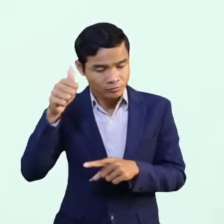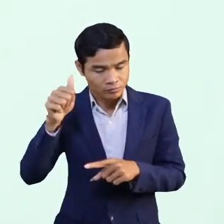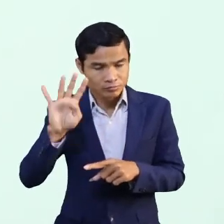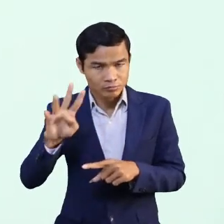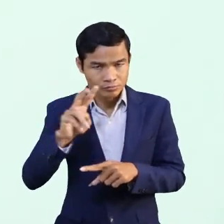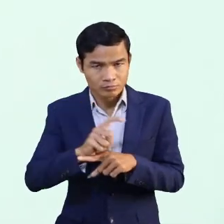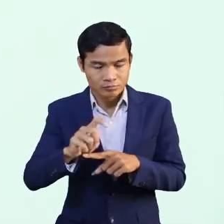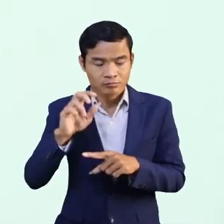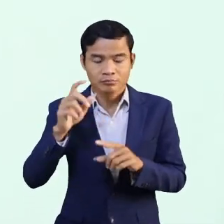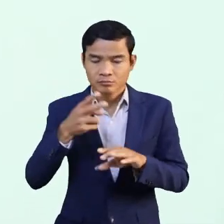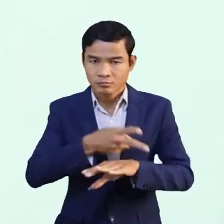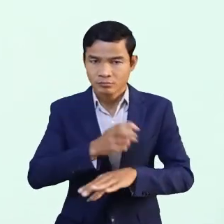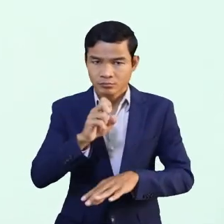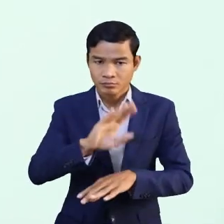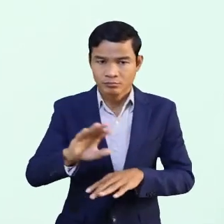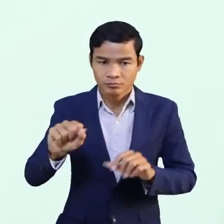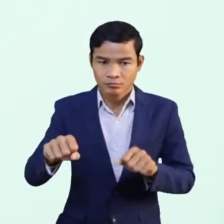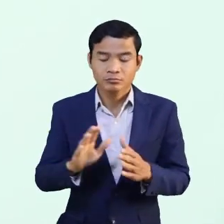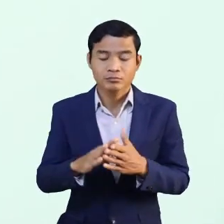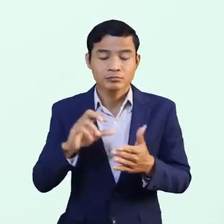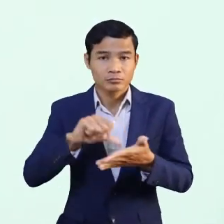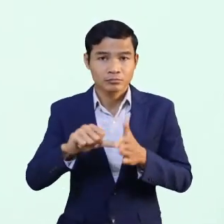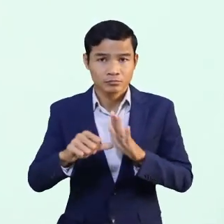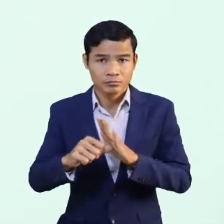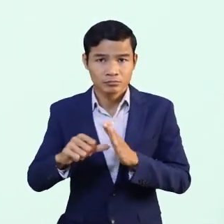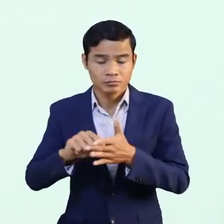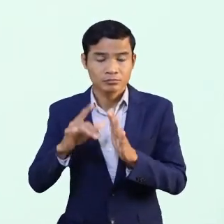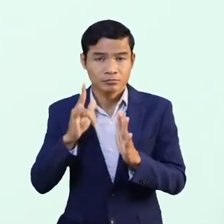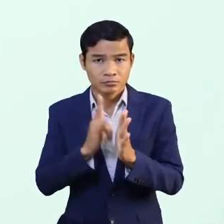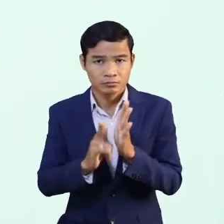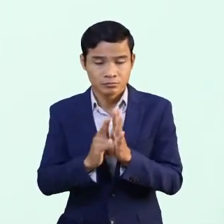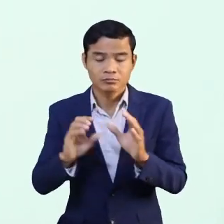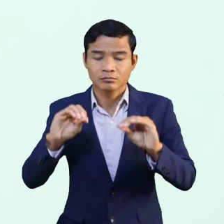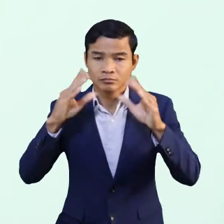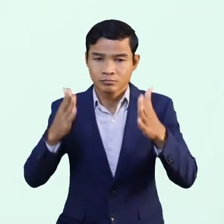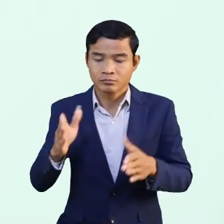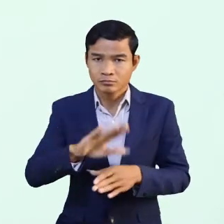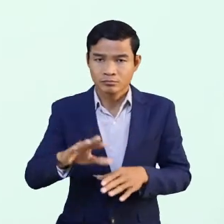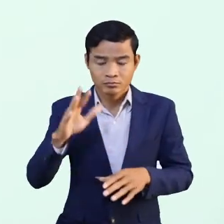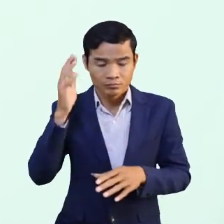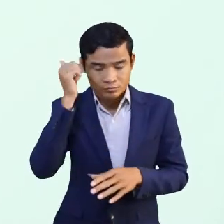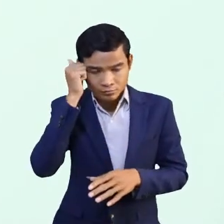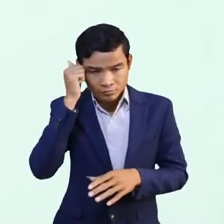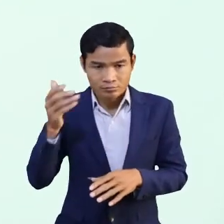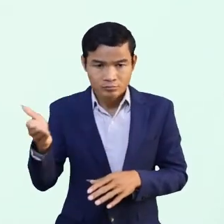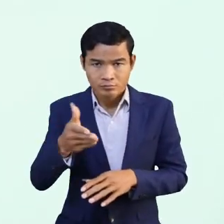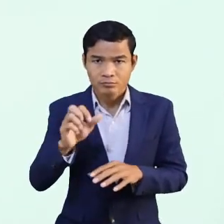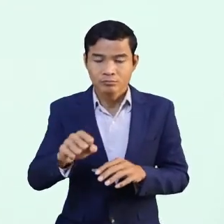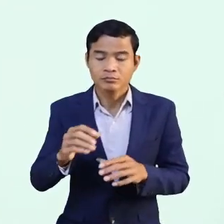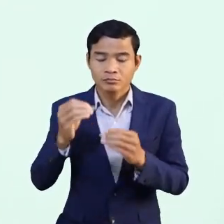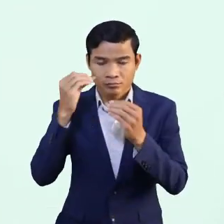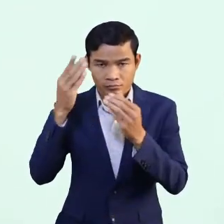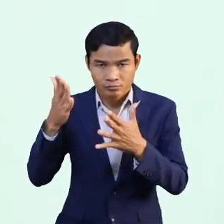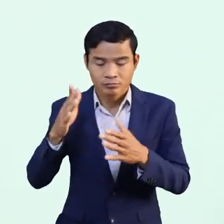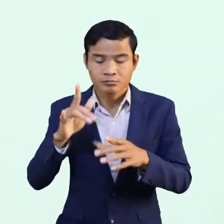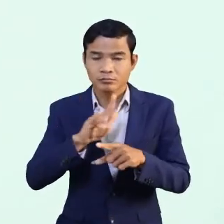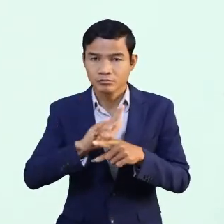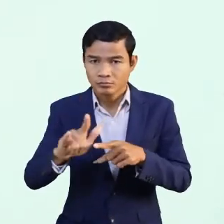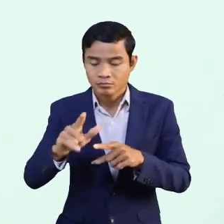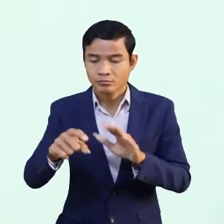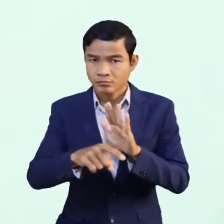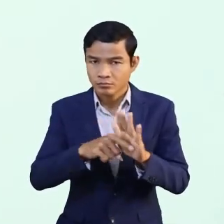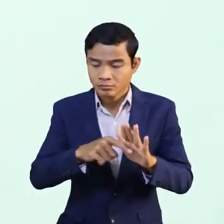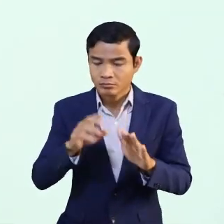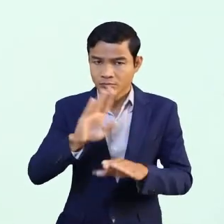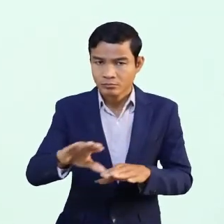4ខ្ទង់ដែលមានខ្ចីចាអញ្ចឹងកូនឲ្យនិយមរៀងឲ្យបញ្ញត្តិអ្នកគ្រូមកកូនចាំទេតាដើម្បីធ្វើប្រមាណវិធីដកតើយើងត្